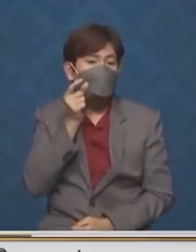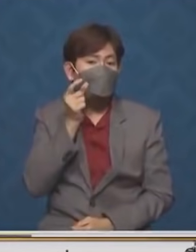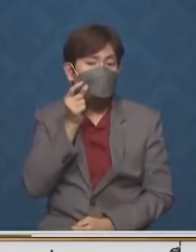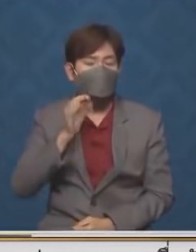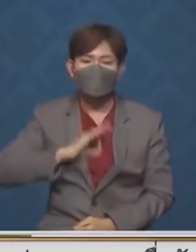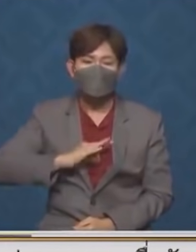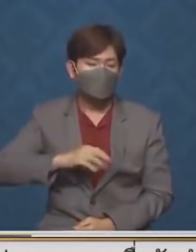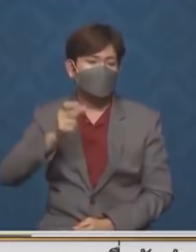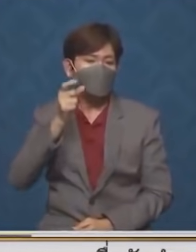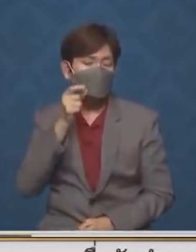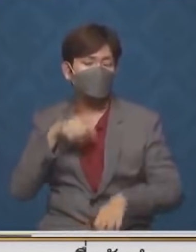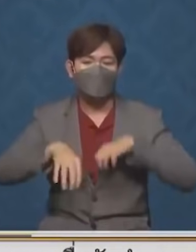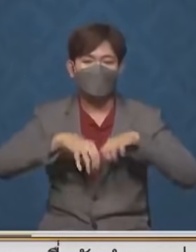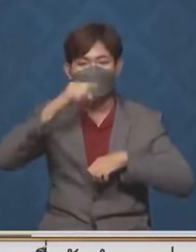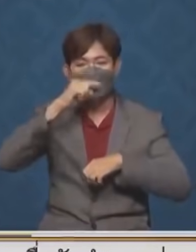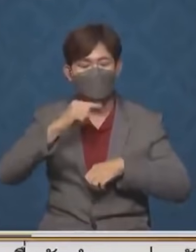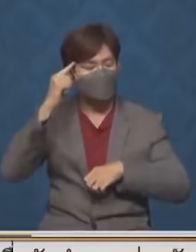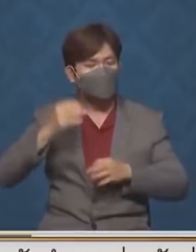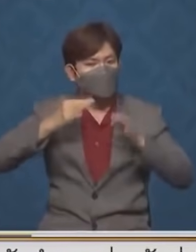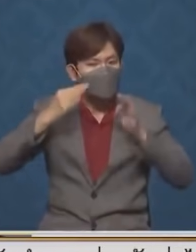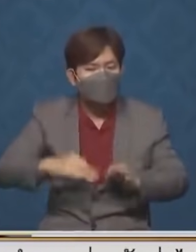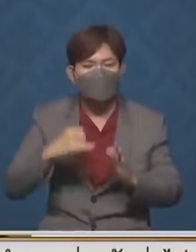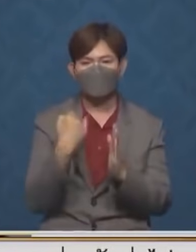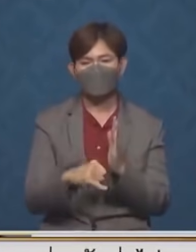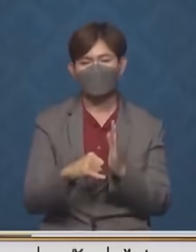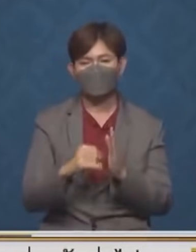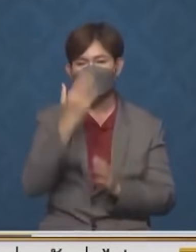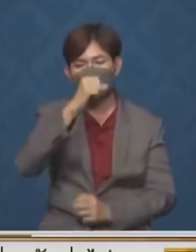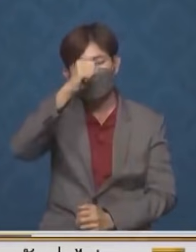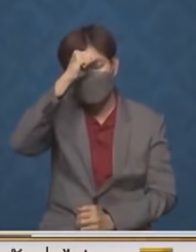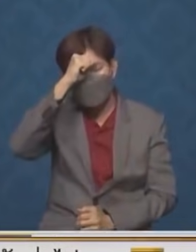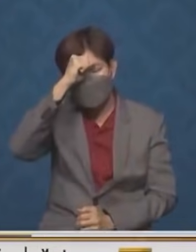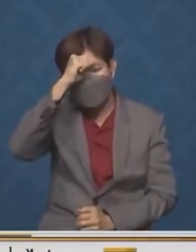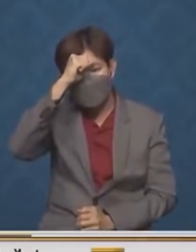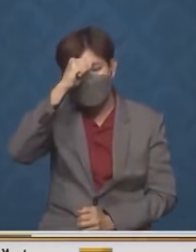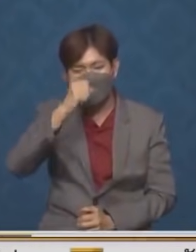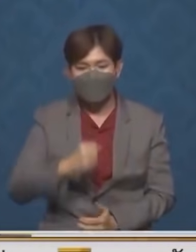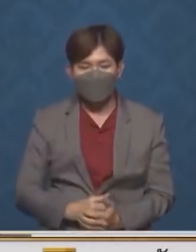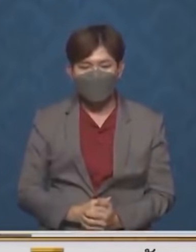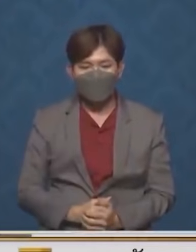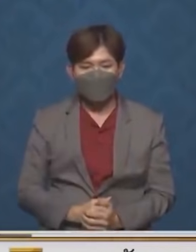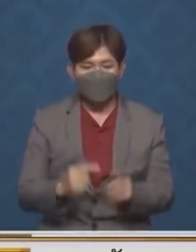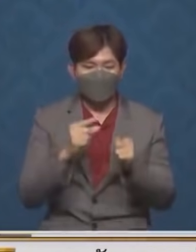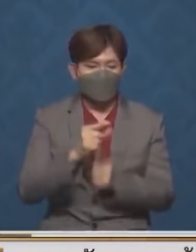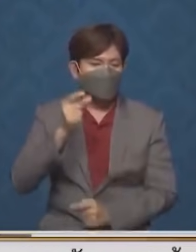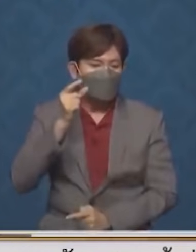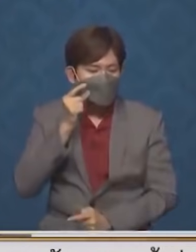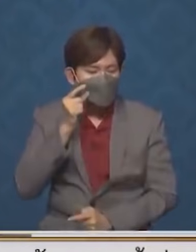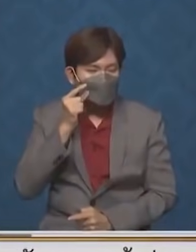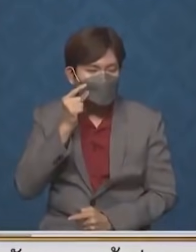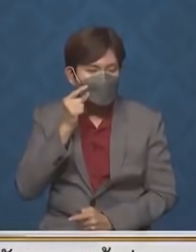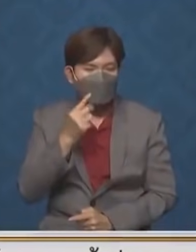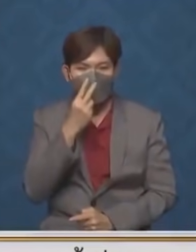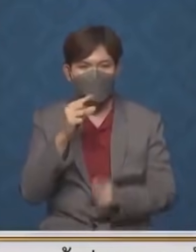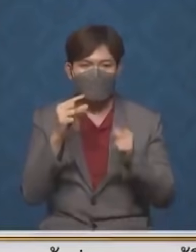าไม่มียางอายบริหารประเทศแบบตัดสินใจพลาดเพราะโง่เง่า ไอ้คำว่าหน้าด้านหน้าไม่มียางอายเนี่ยเป็น